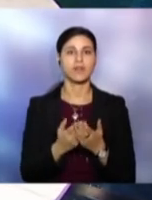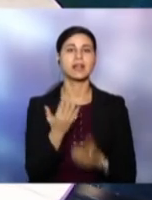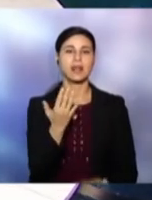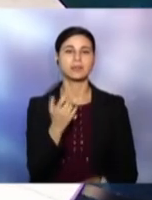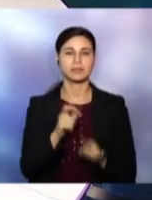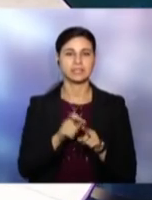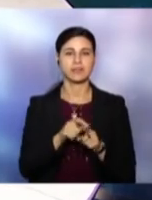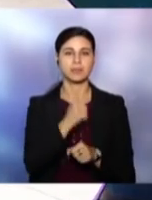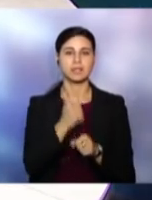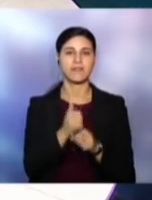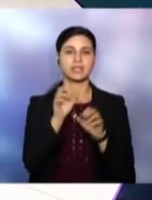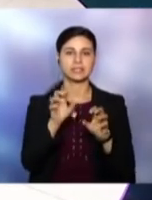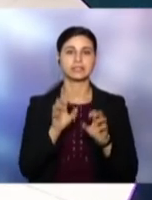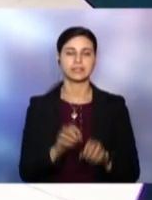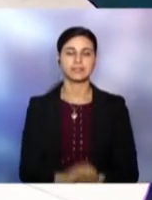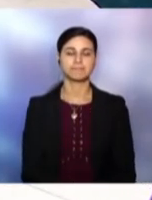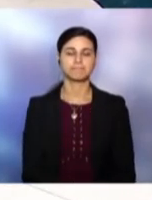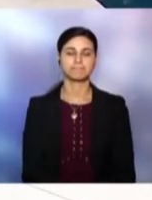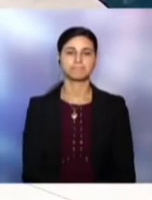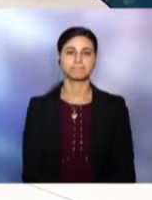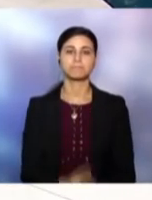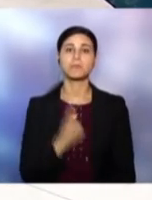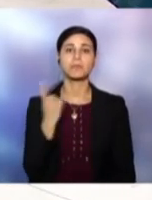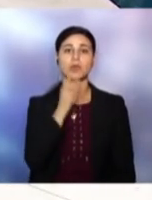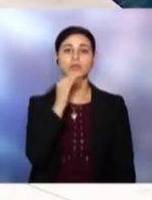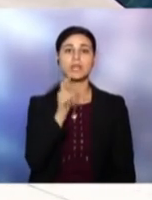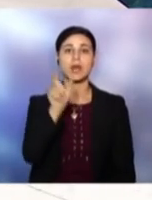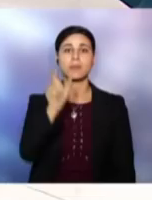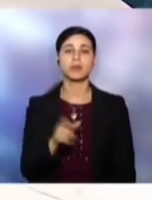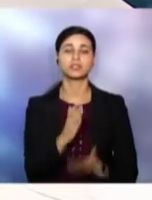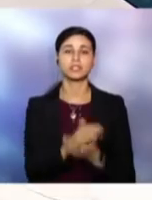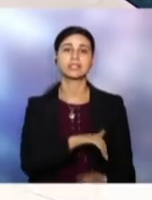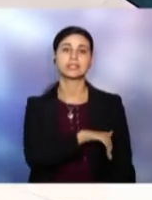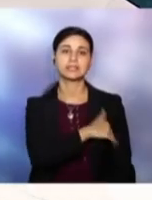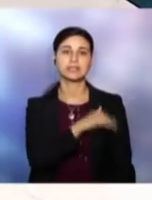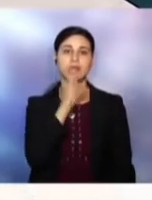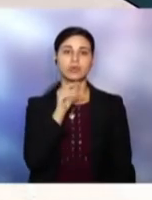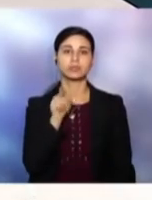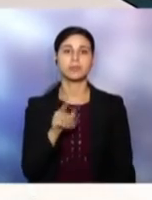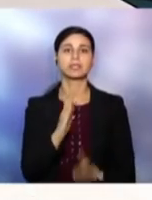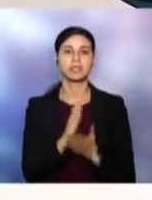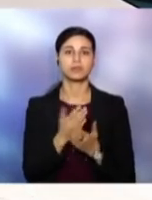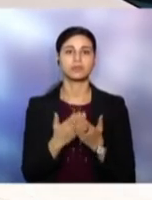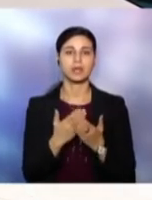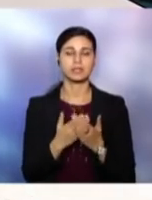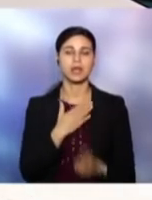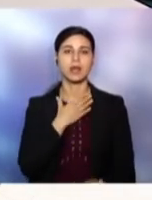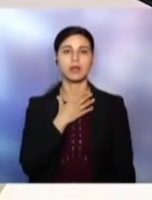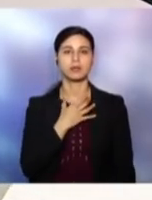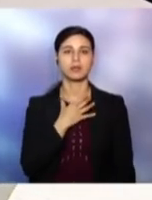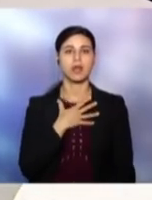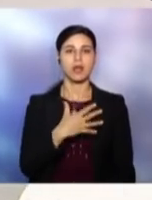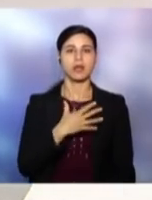რამდენიმე მთავარი წესი? პირველ რიგში, როდესაც პაციენტს, როდესაც ბავშვს აქვს სიცხე, როდესაც მას უმლინდება თქვათ სასუნთქი